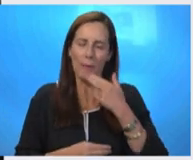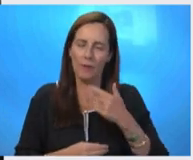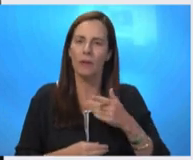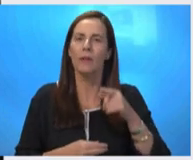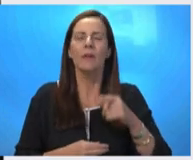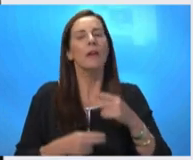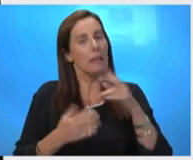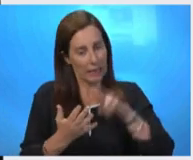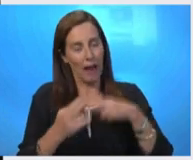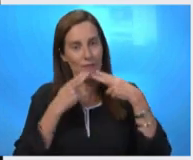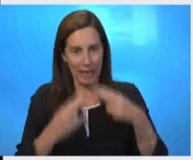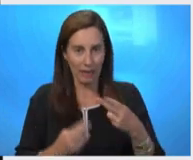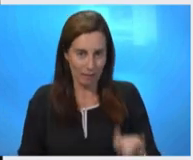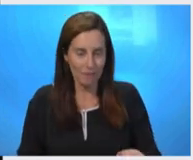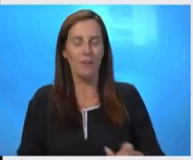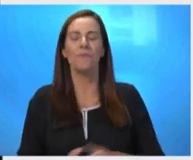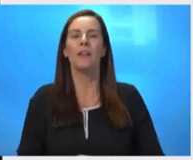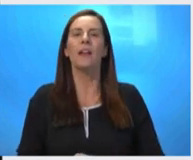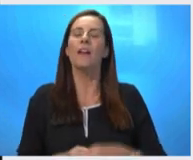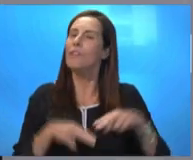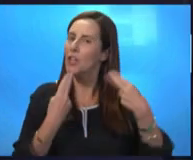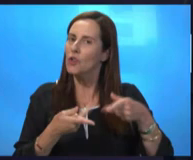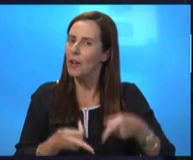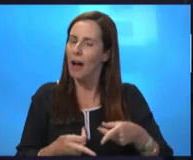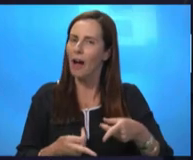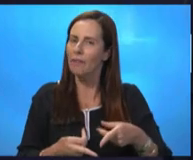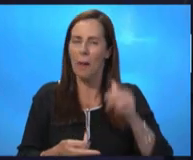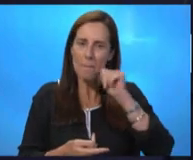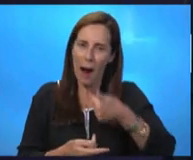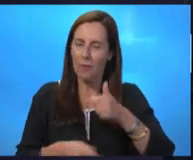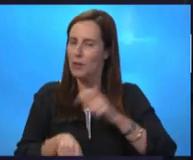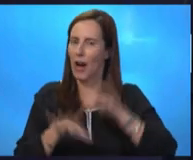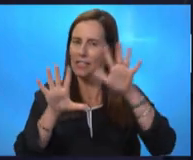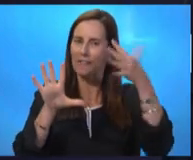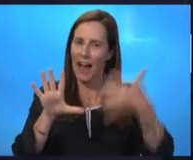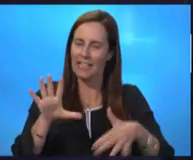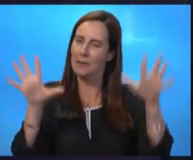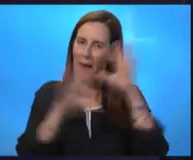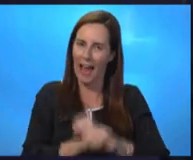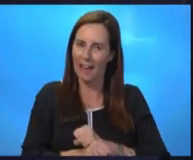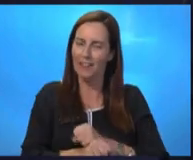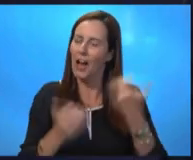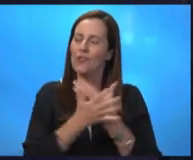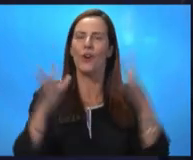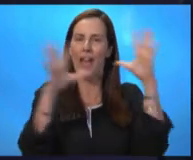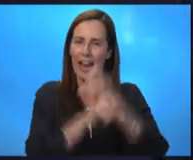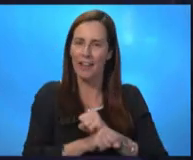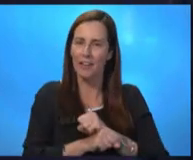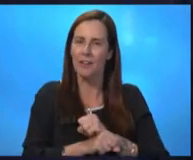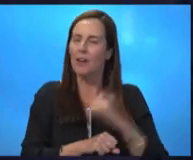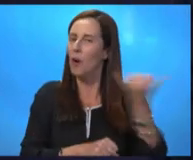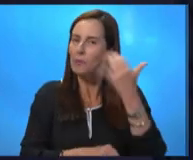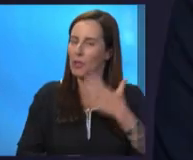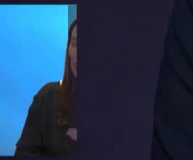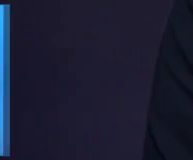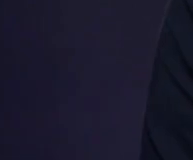ונגיב, מבטיחות. ונשוב לכאן לאולפן מחר בשעה 10:30 בלילה. חדשות הלילה, בכל זמן שתרצו, ממתינות